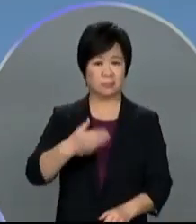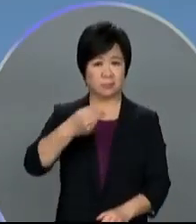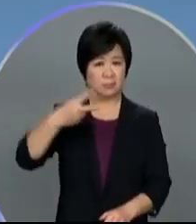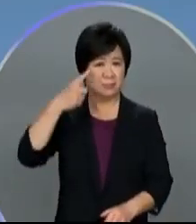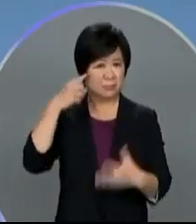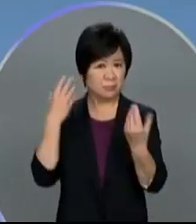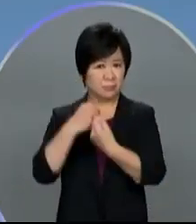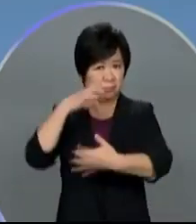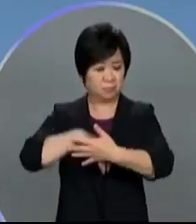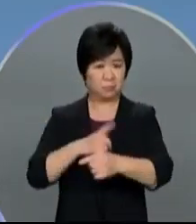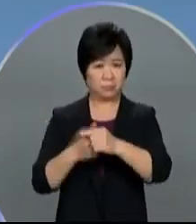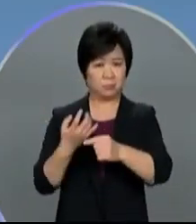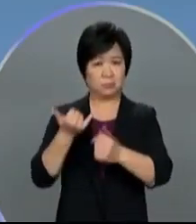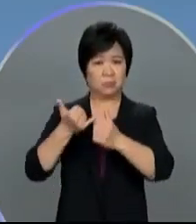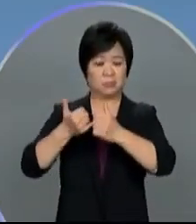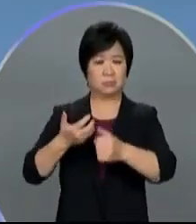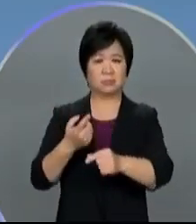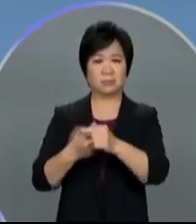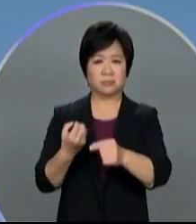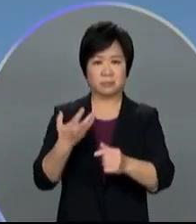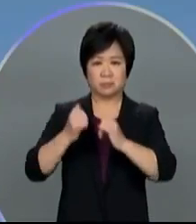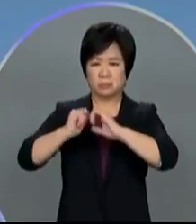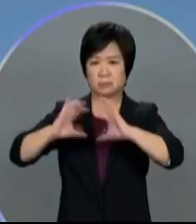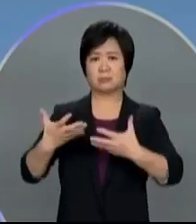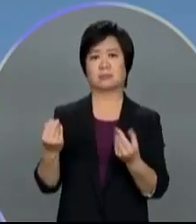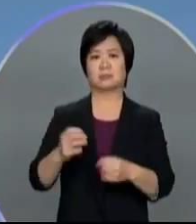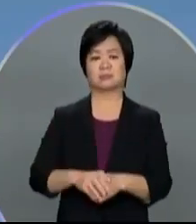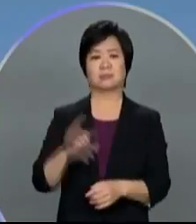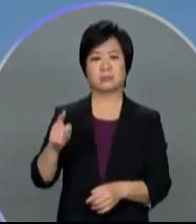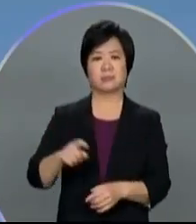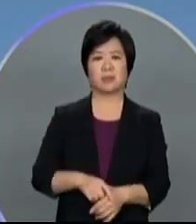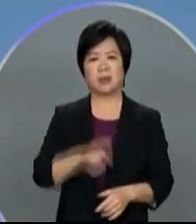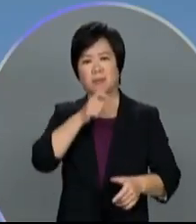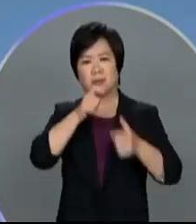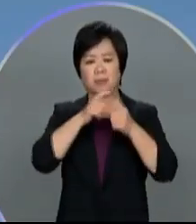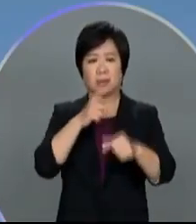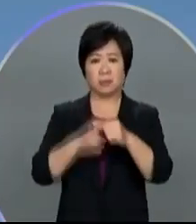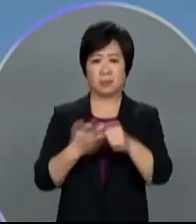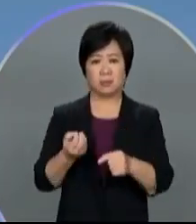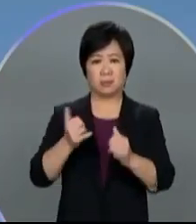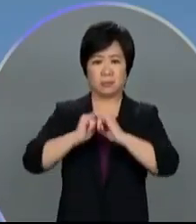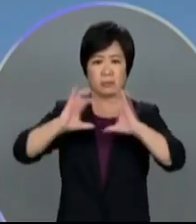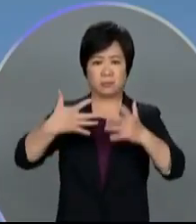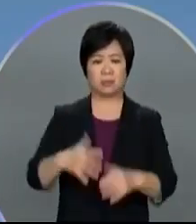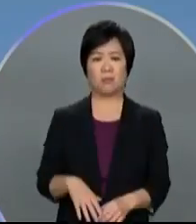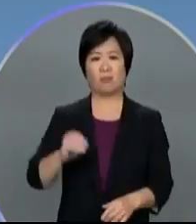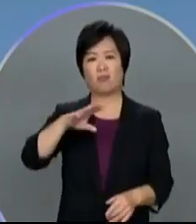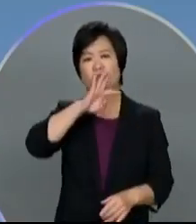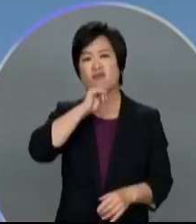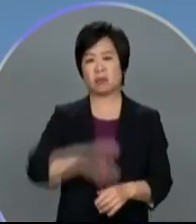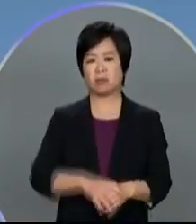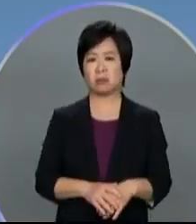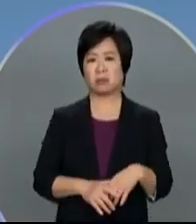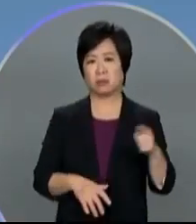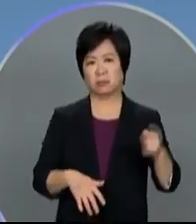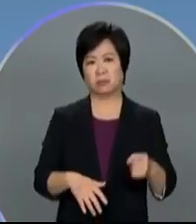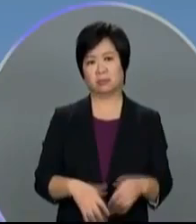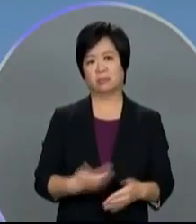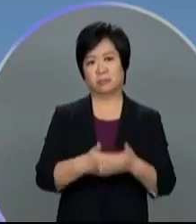有中华民国。韩市长在证监会中高喊的那3声“中华民国万岁”，也被中国的央视删去